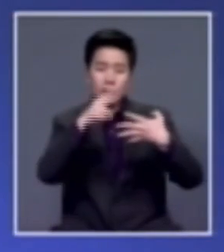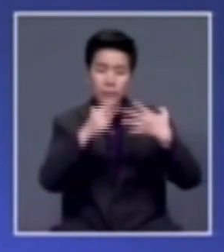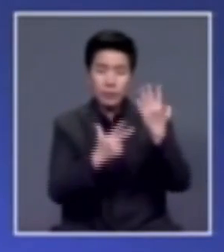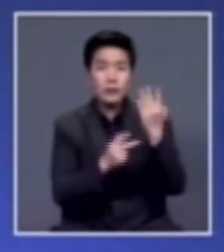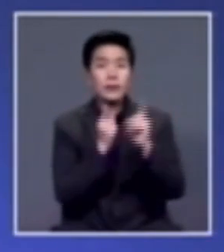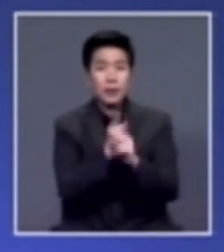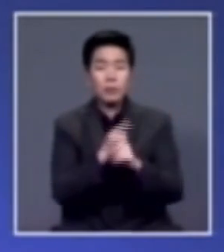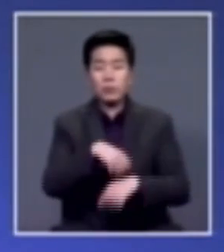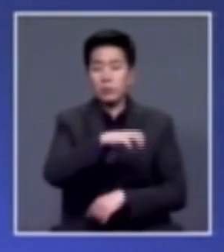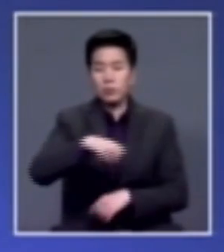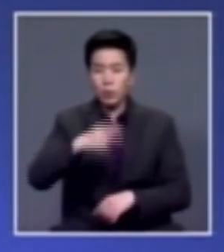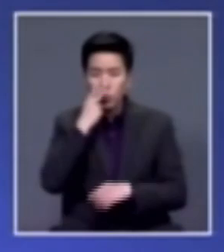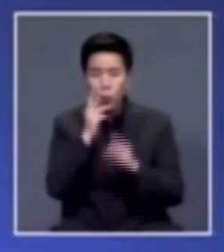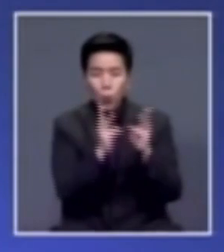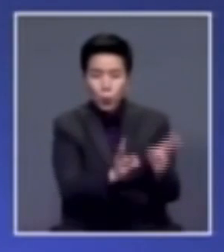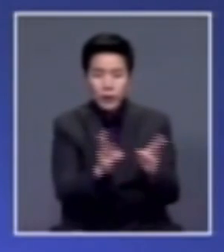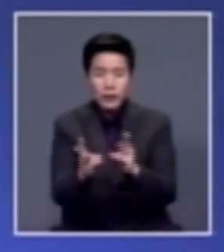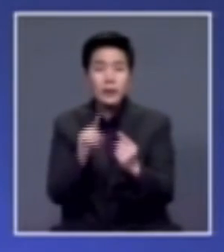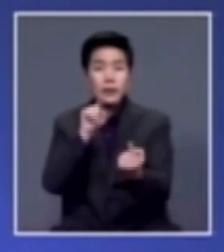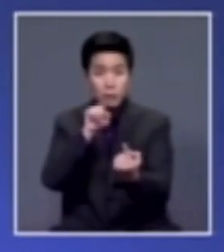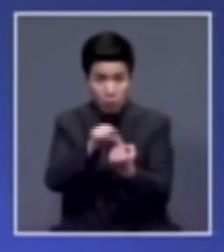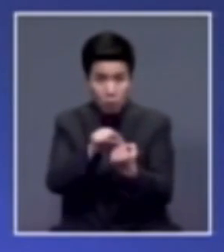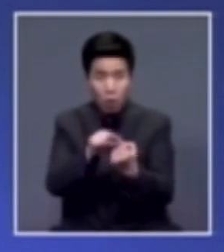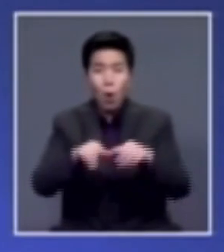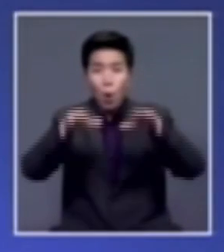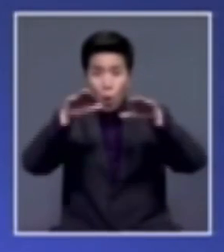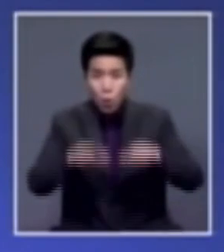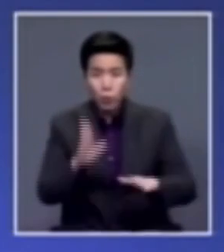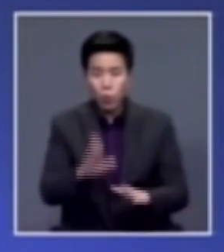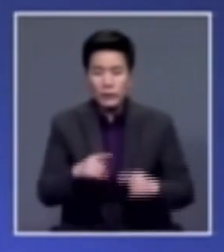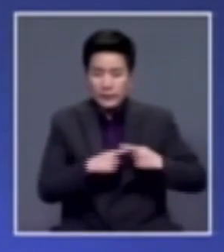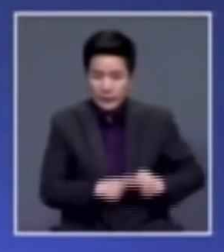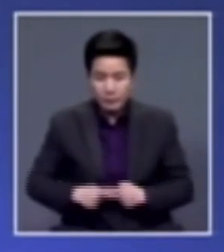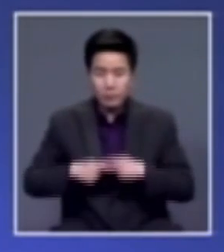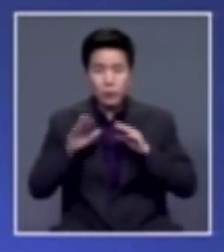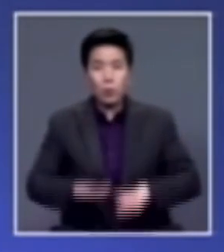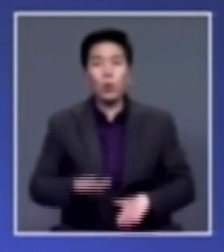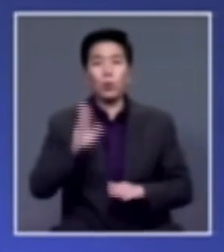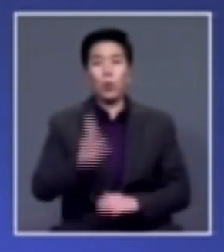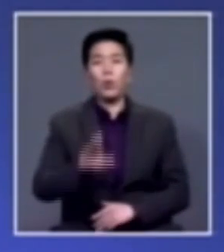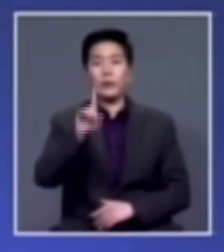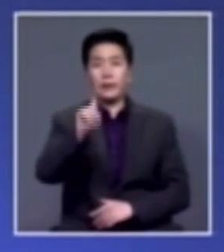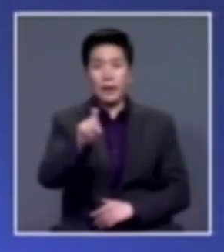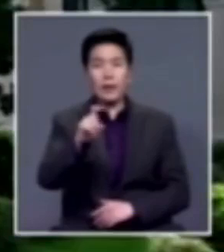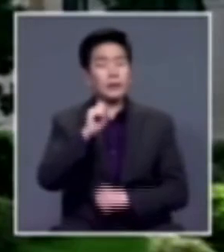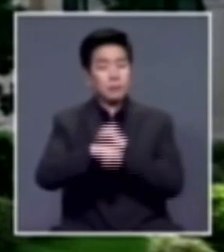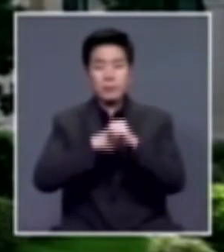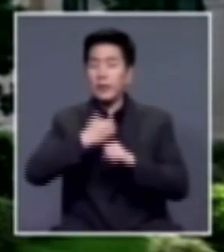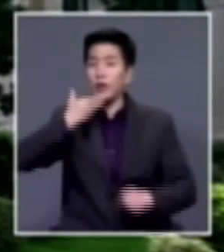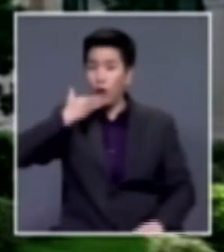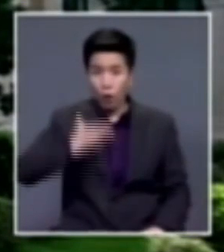ราะนั้นทุกหน่วยงานก็ต้องไปพิจารณาหามาตรการที่เหมาะสมเราต้องลดการสูญเสียการบาดเจ็บให้ได้นะครับทั้งปี